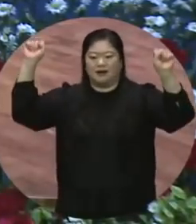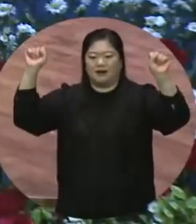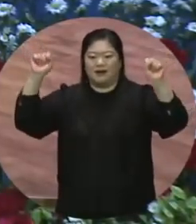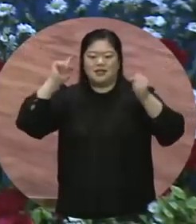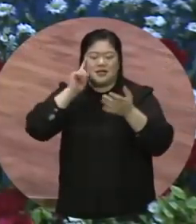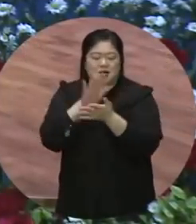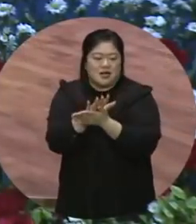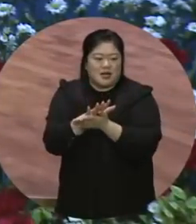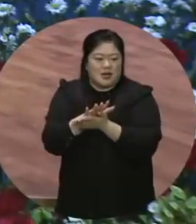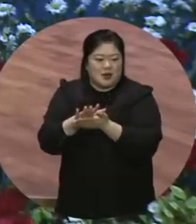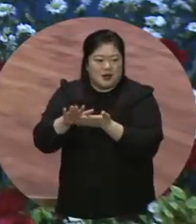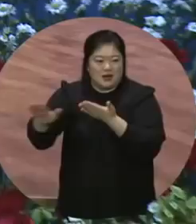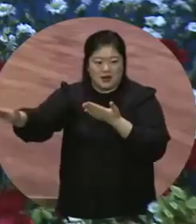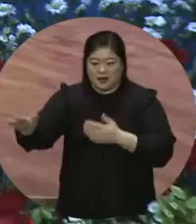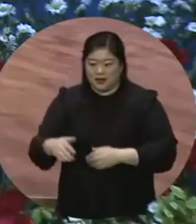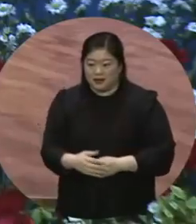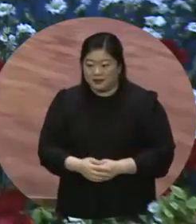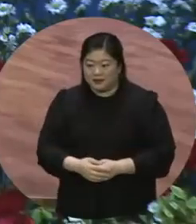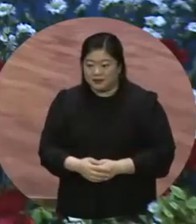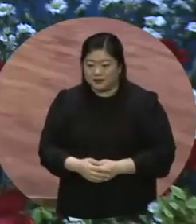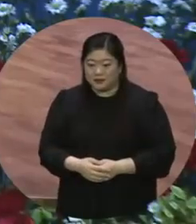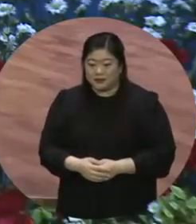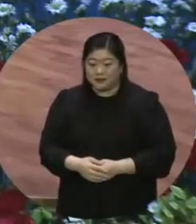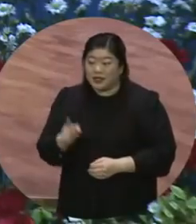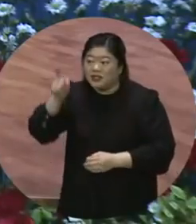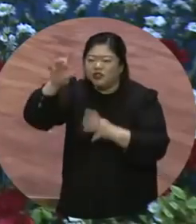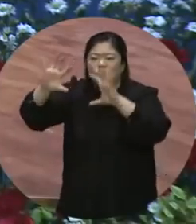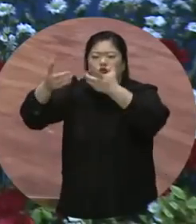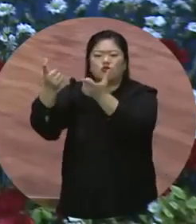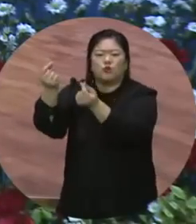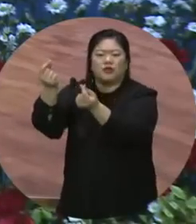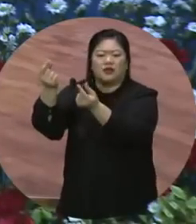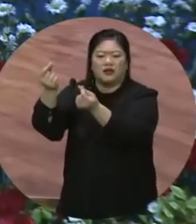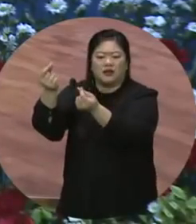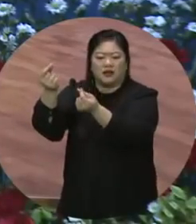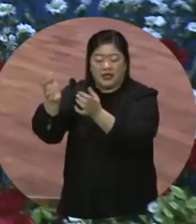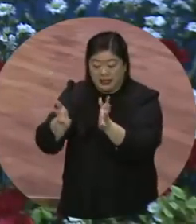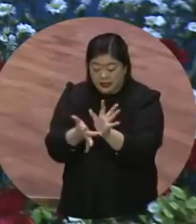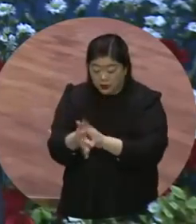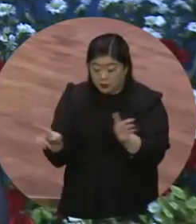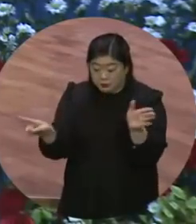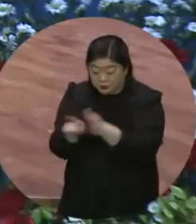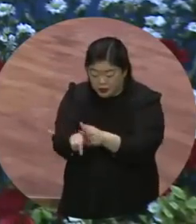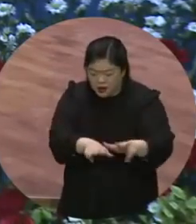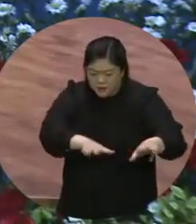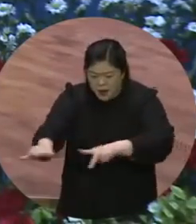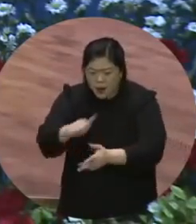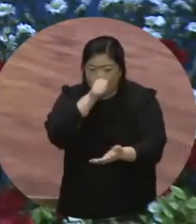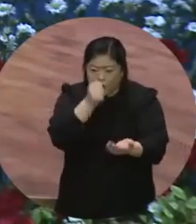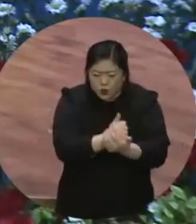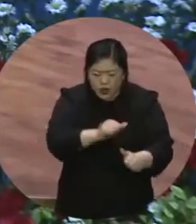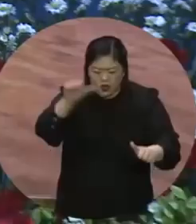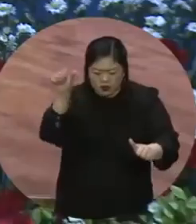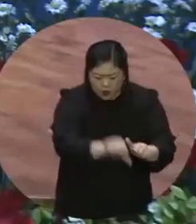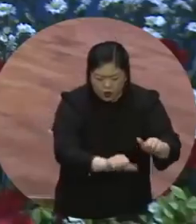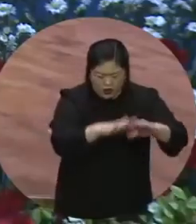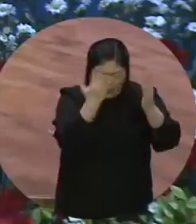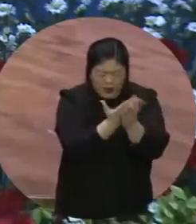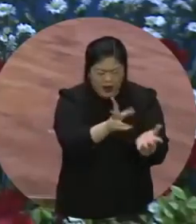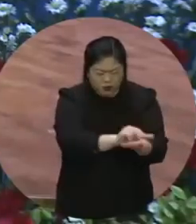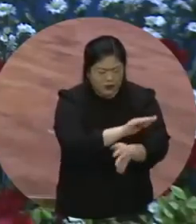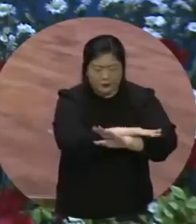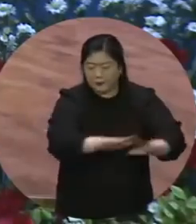그날부터 천국이에요. 지상 천국. 아멘. 예수 믿는 순간에 모든 죄, 저주, 가문에 흐르는